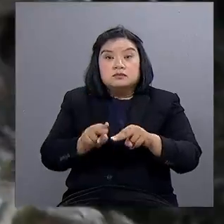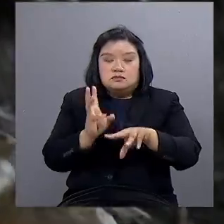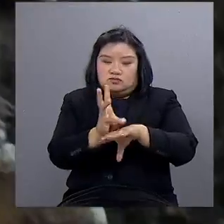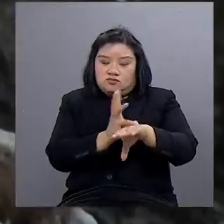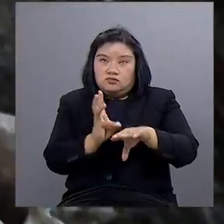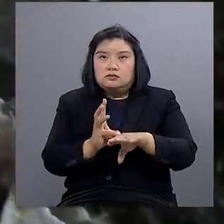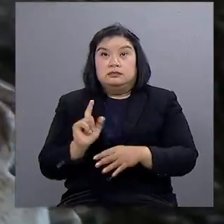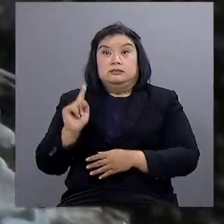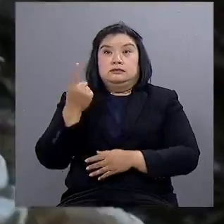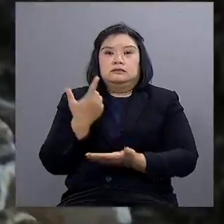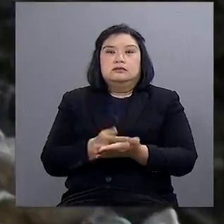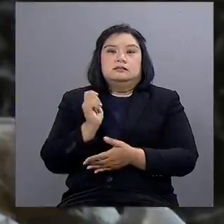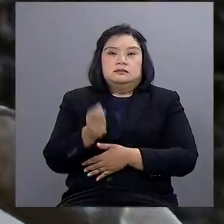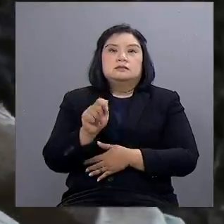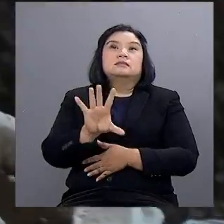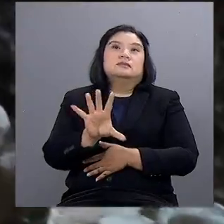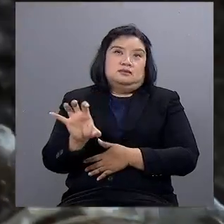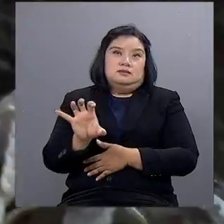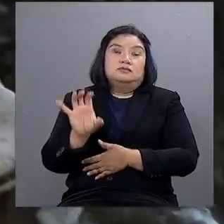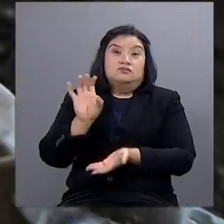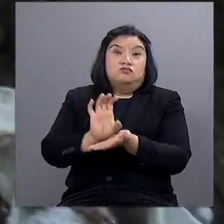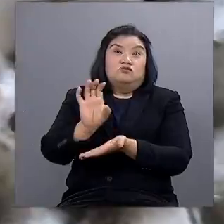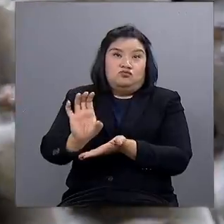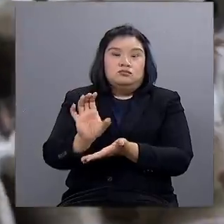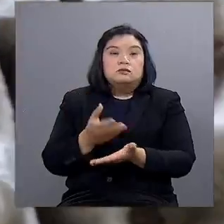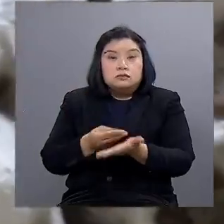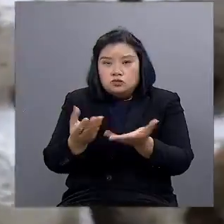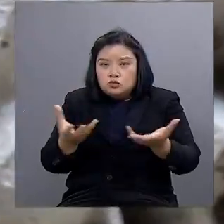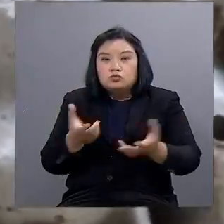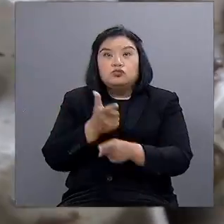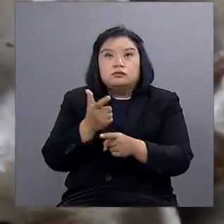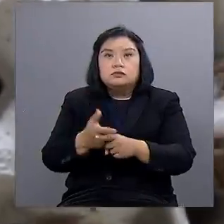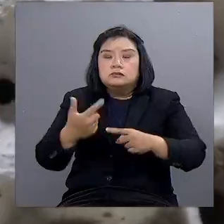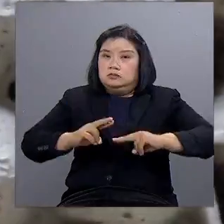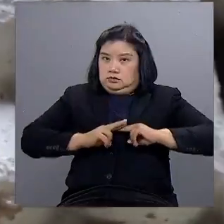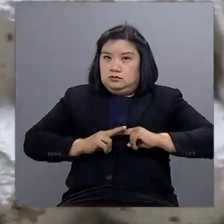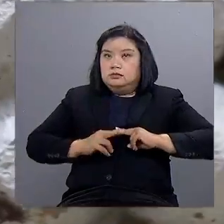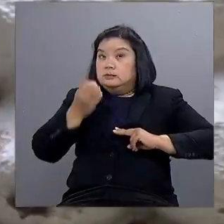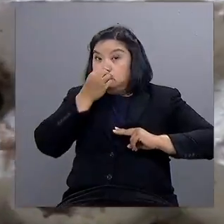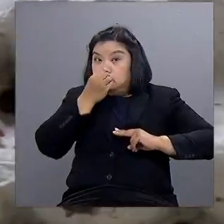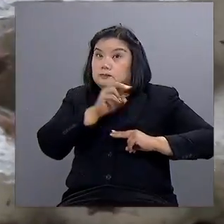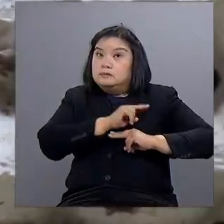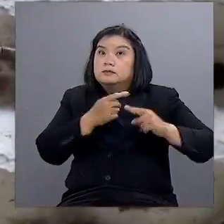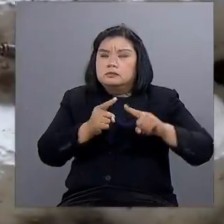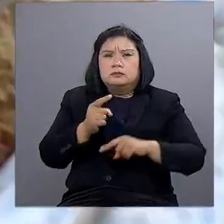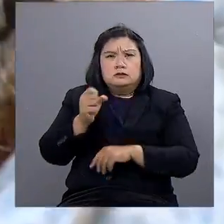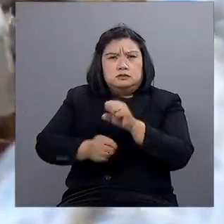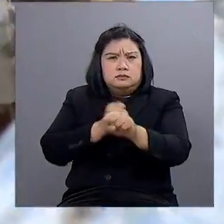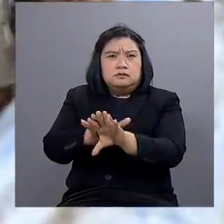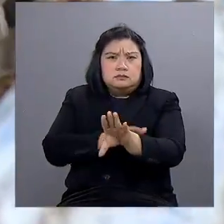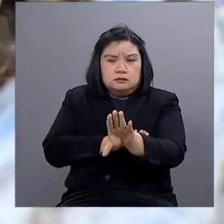ทเท่านั้นเองครับ ค่ะเริ่มต้นจากจะเลี้ยงไว้ทานเองนะคะแต่พอเลี้ยงไปได้ไม่นานค่ะก็เริ่มมีชาวบ้านรู้ว่าตัวเอง